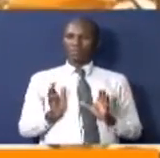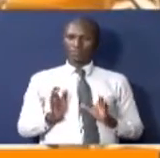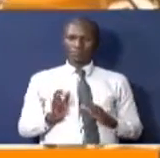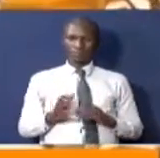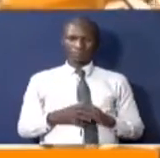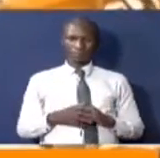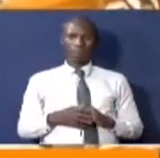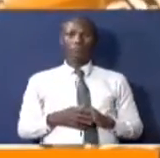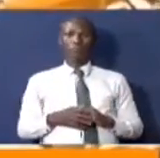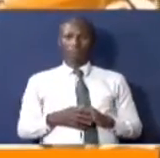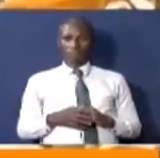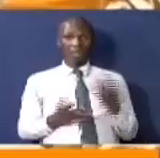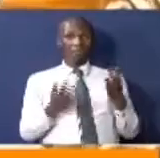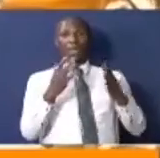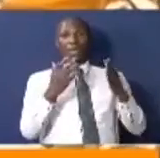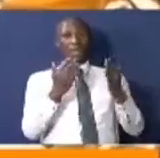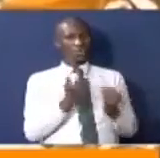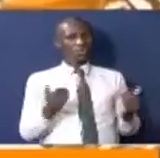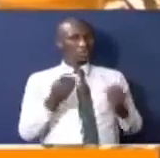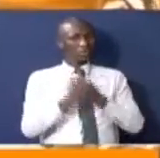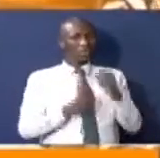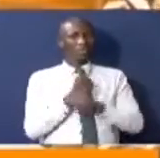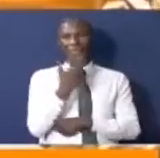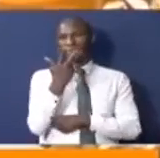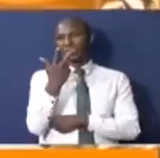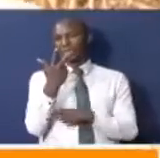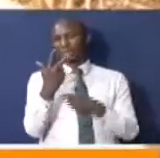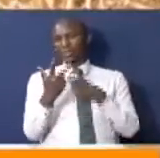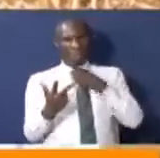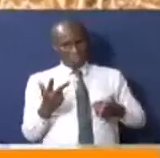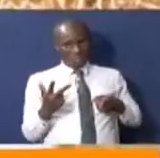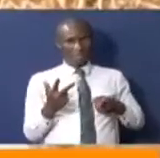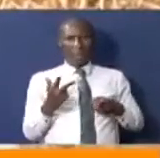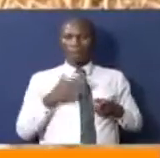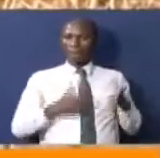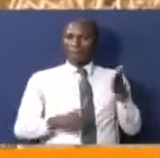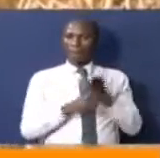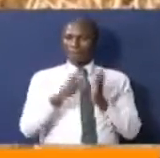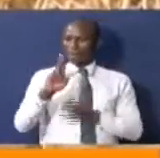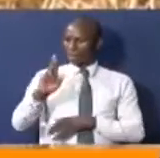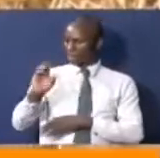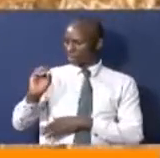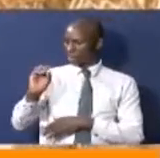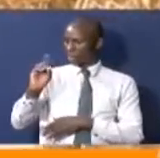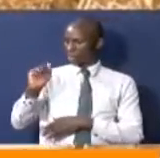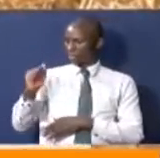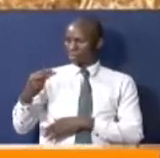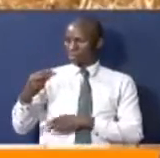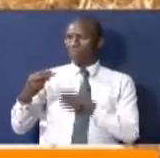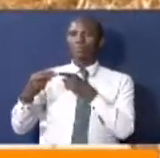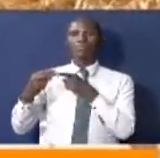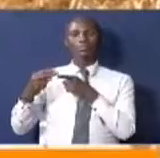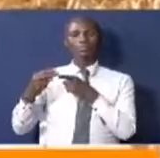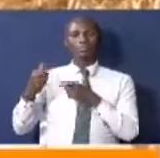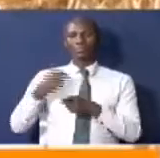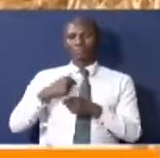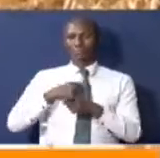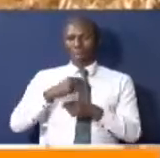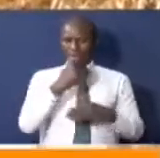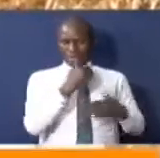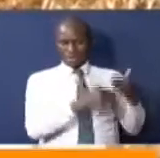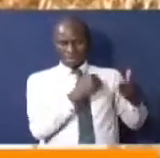Na kukachomeka mtoto wa miaka tatu. Kama jina ni Rhoda Mweni. Mi ni